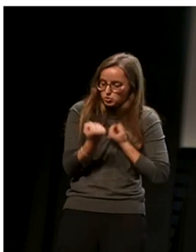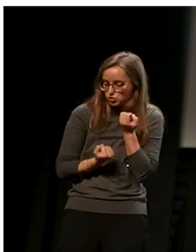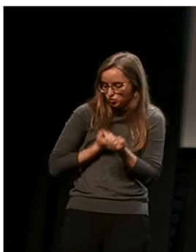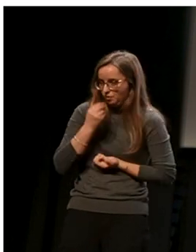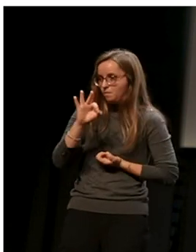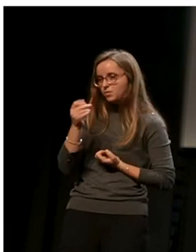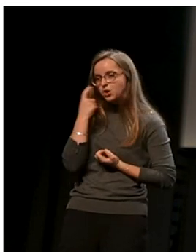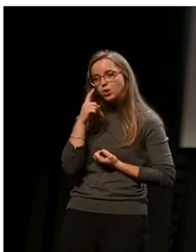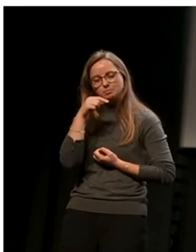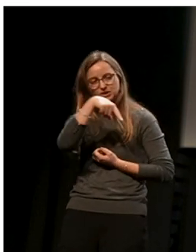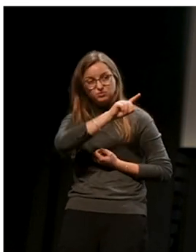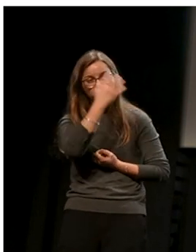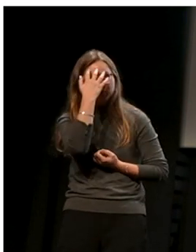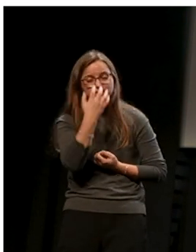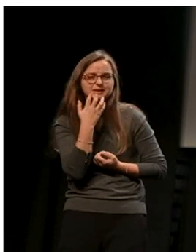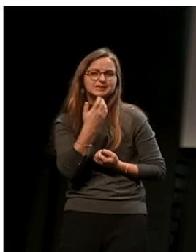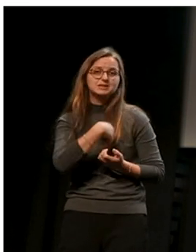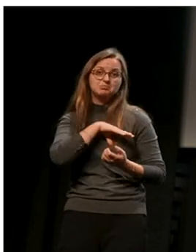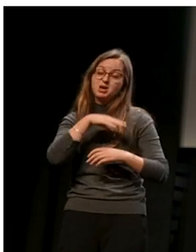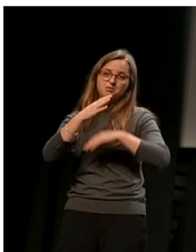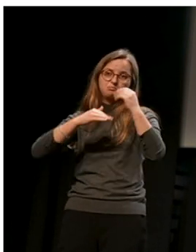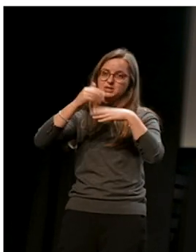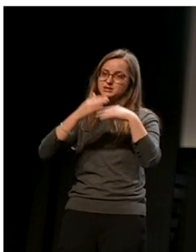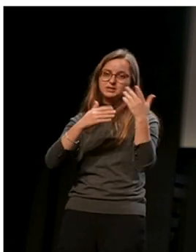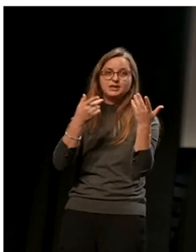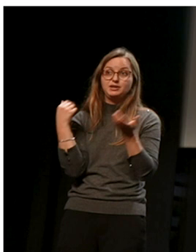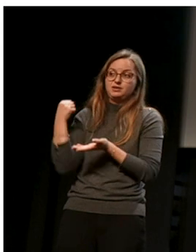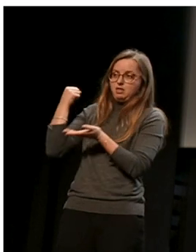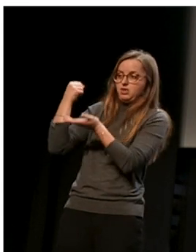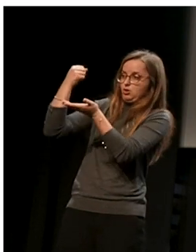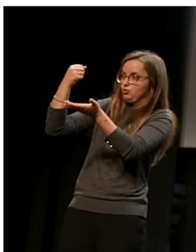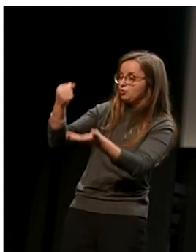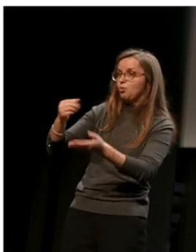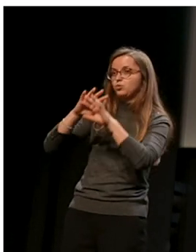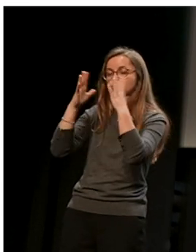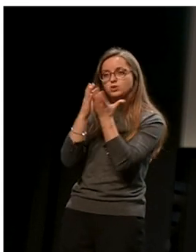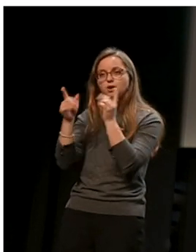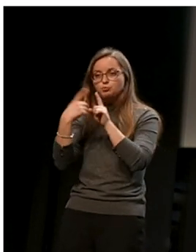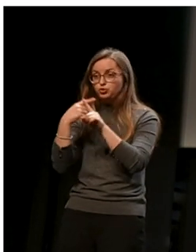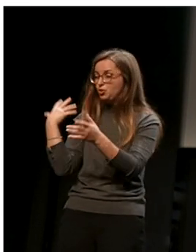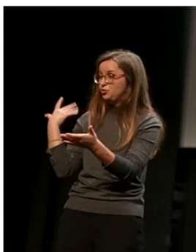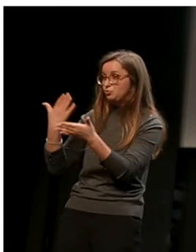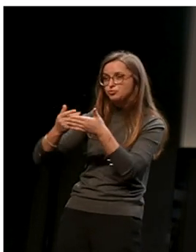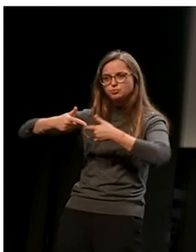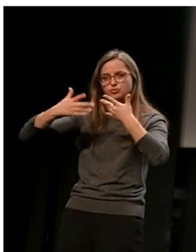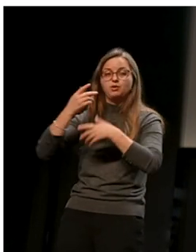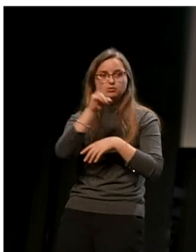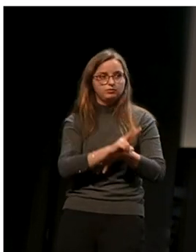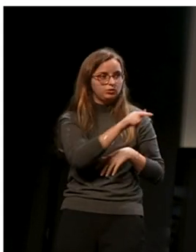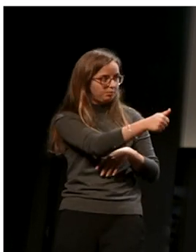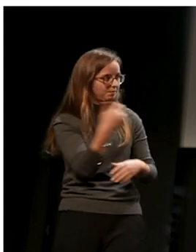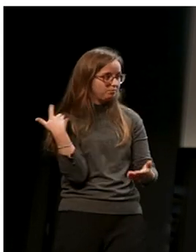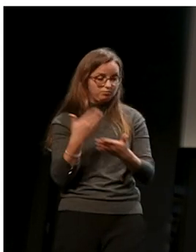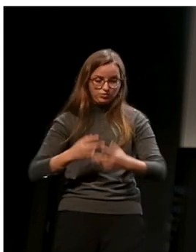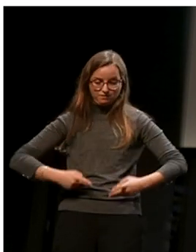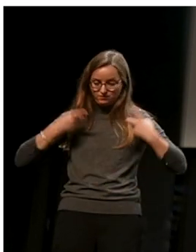par la tristesse d'avoir des périls aussi sur des travaux, sur un héritage, sur des métiers qui sont là depuis, enfin, que tu as travaillé toute ta vie. Dernière petite